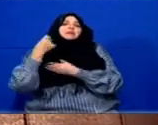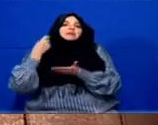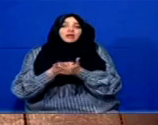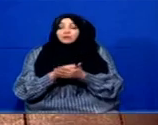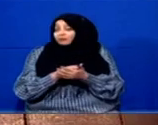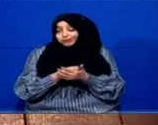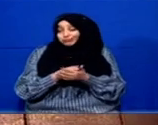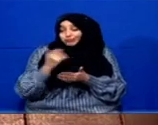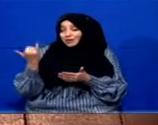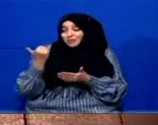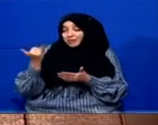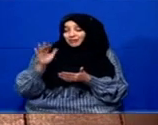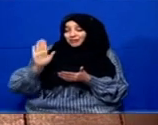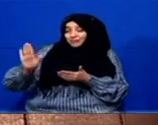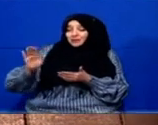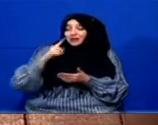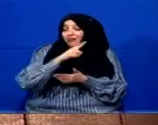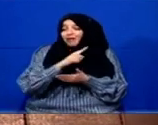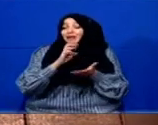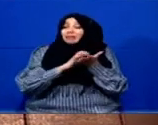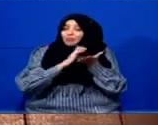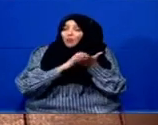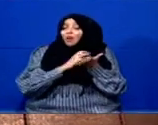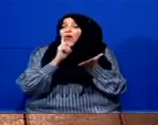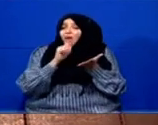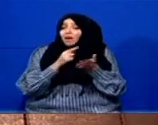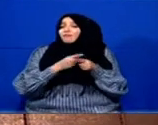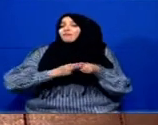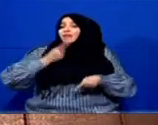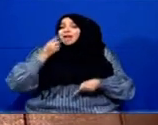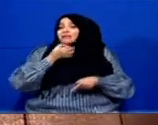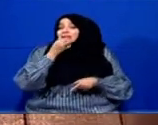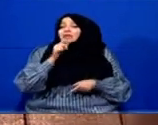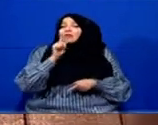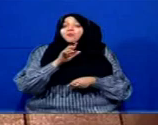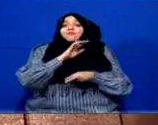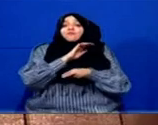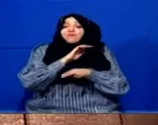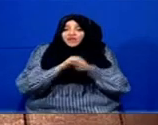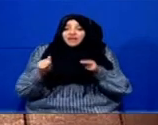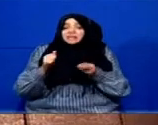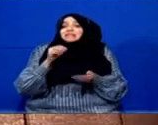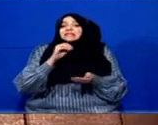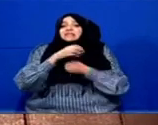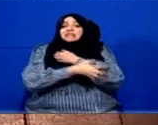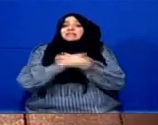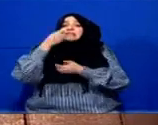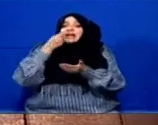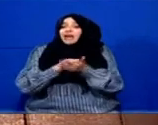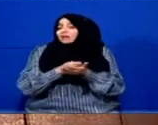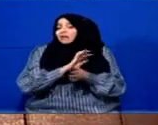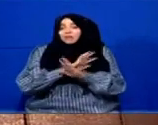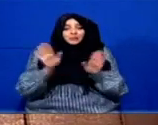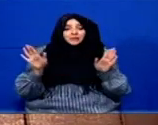الزكاه وردت في نص في نصوص قطعيه في القران وفي السنه النبويه وكذلك